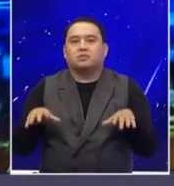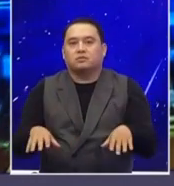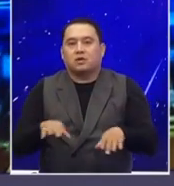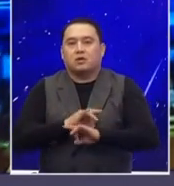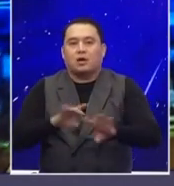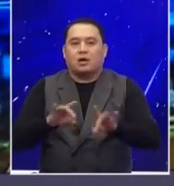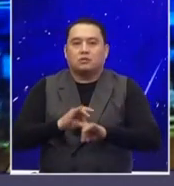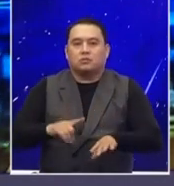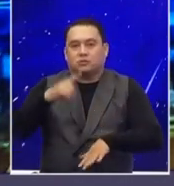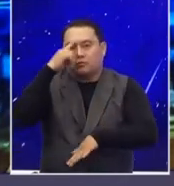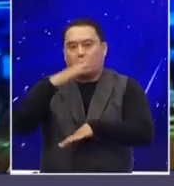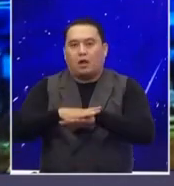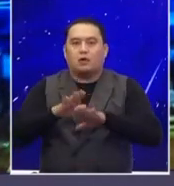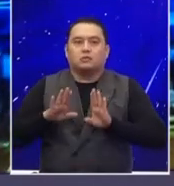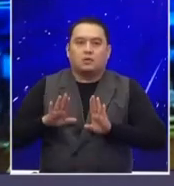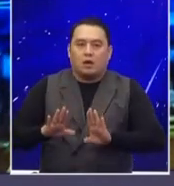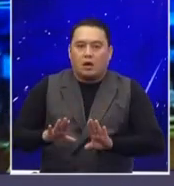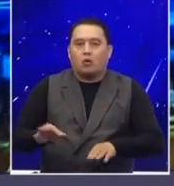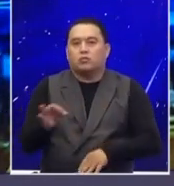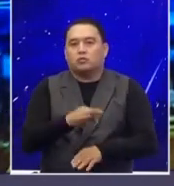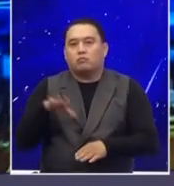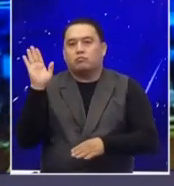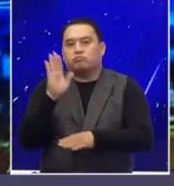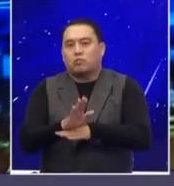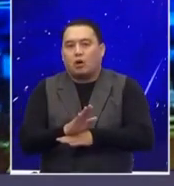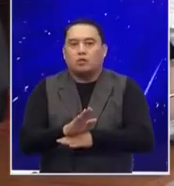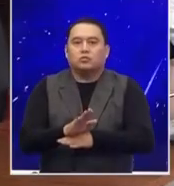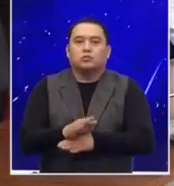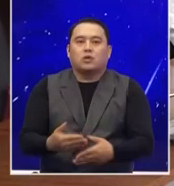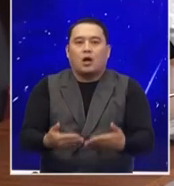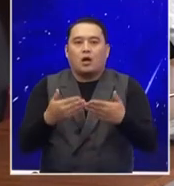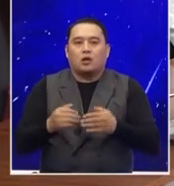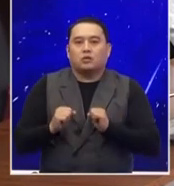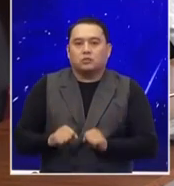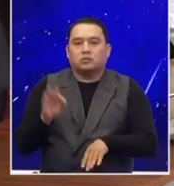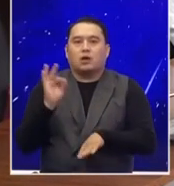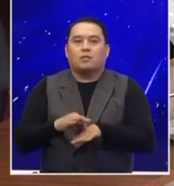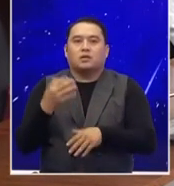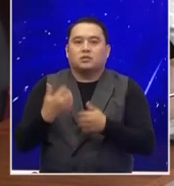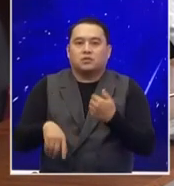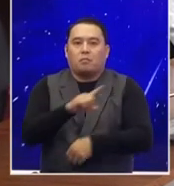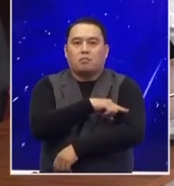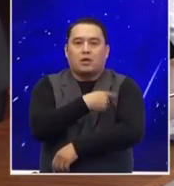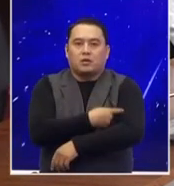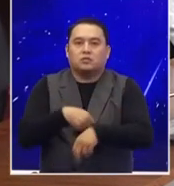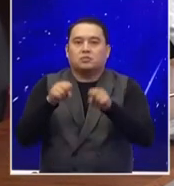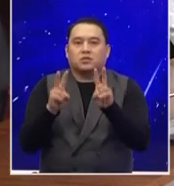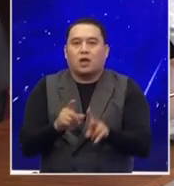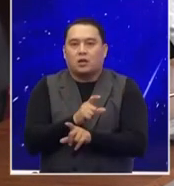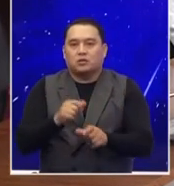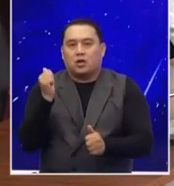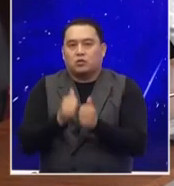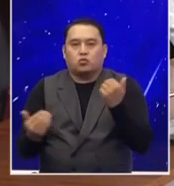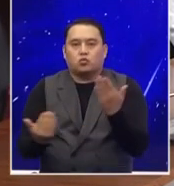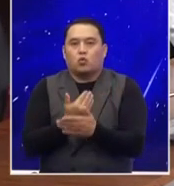председательством Батыржана Байжуманова. Заместитель акима области поручил не допустить заболеваемость среди медперсонала. За каждый